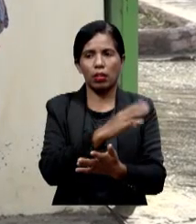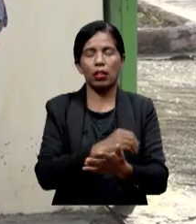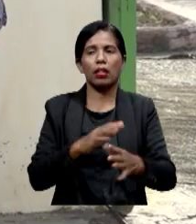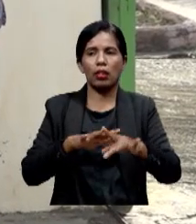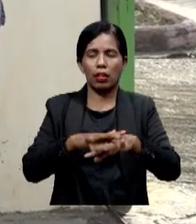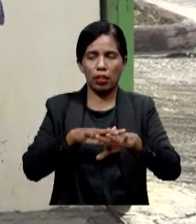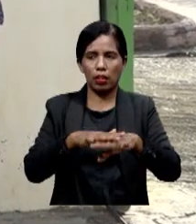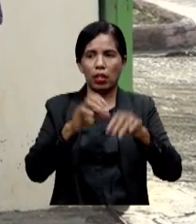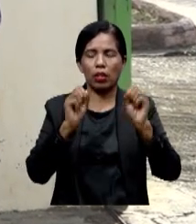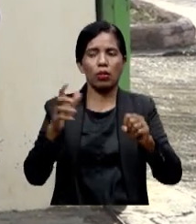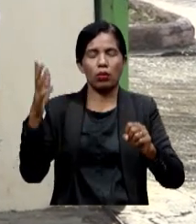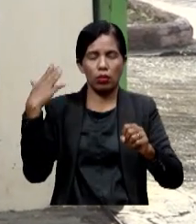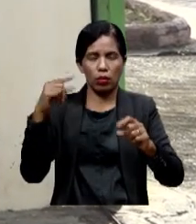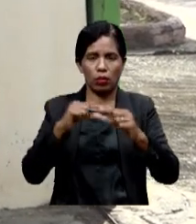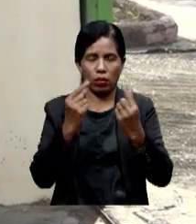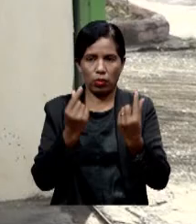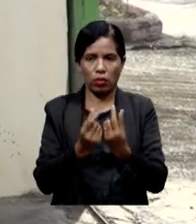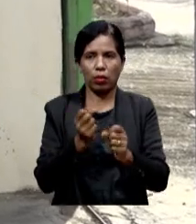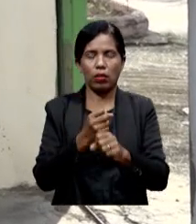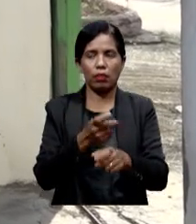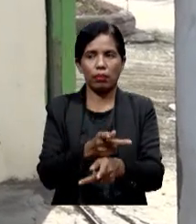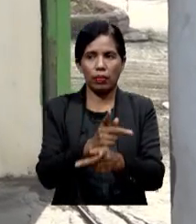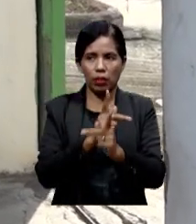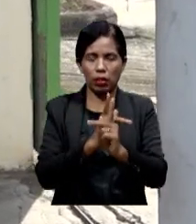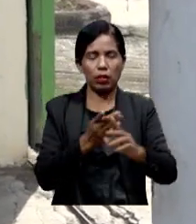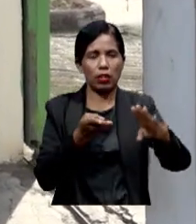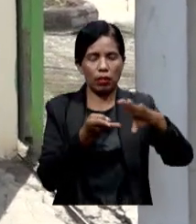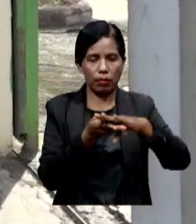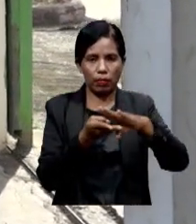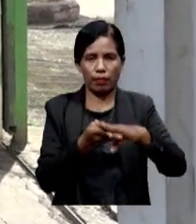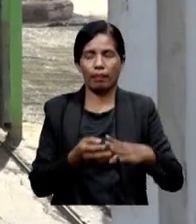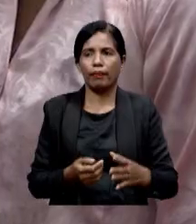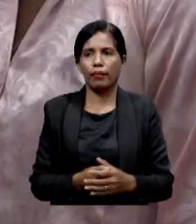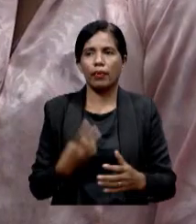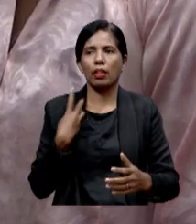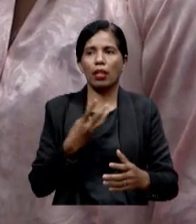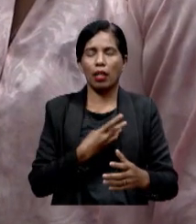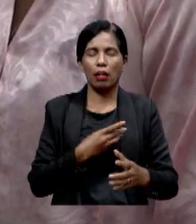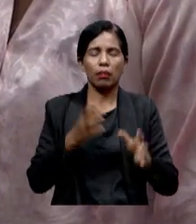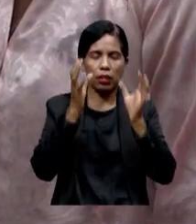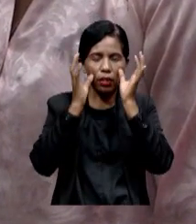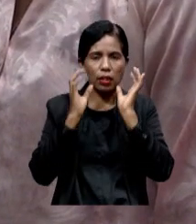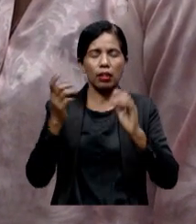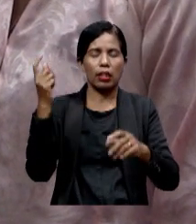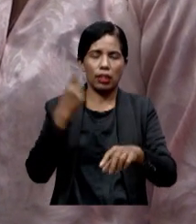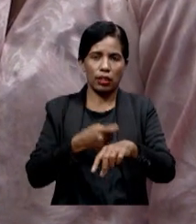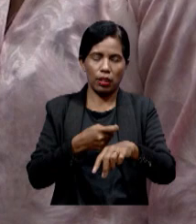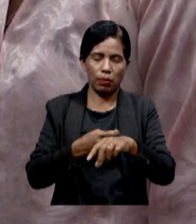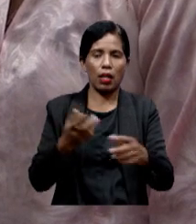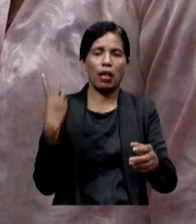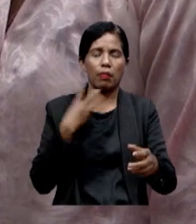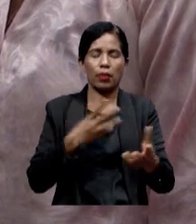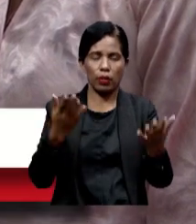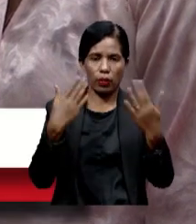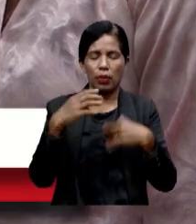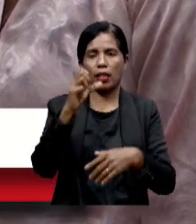Hirakne, antes ne Grupo refere hal empréstimo iha banco. Ami solarang tristi, tempo neba ami lori mai iha se iniang,